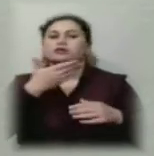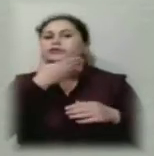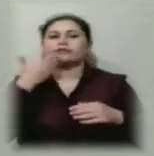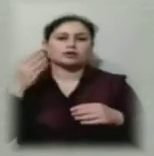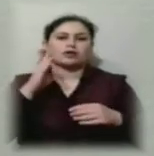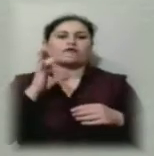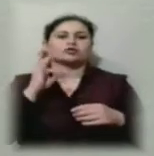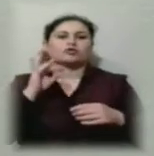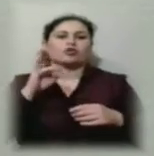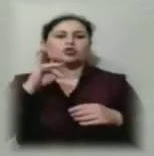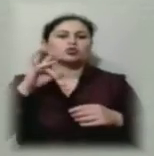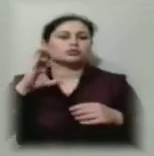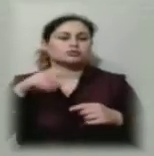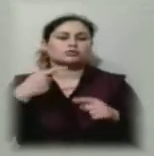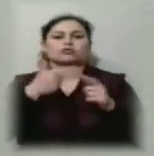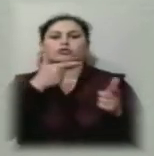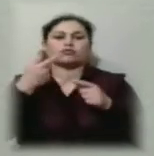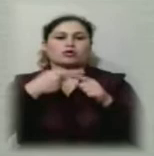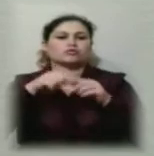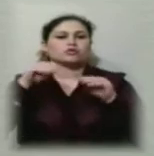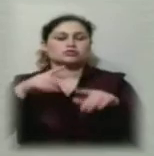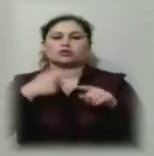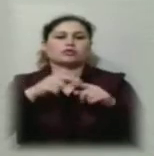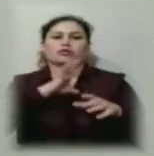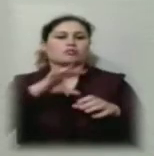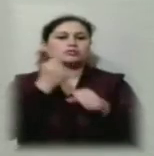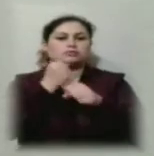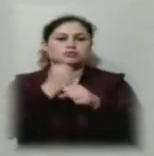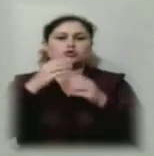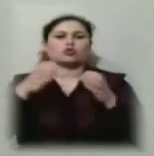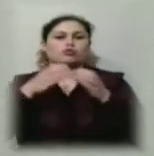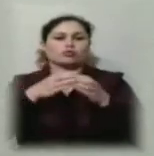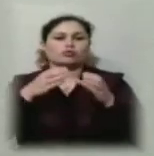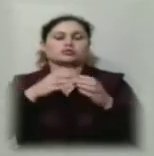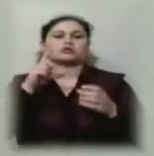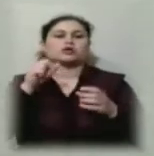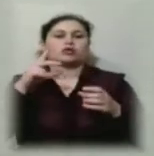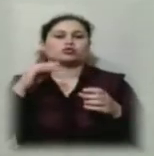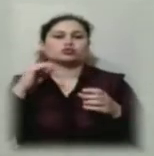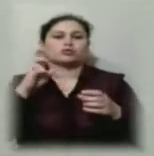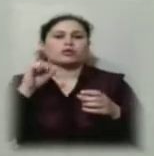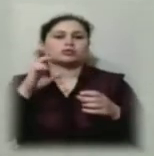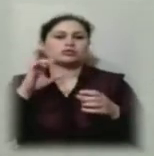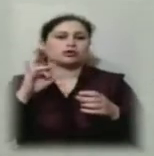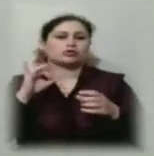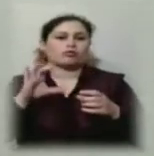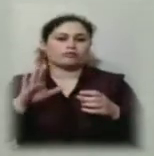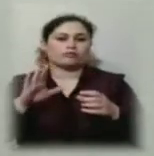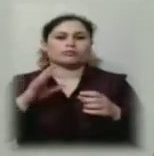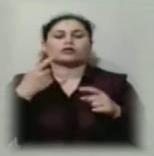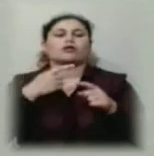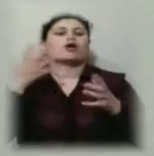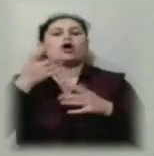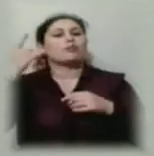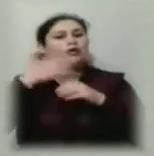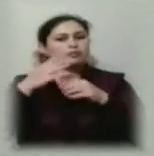для підготовки цього рішення не було створено групи з залученням банкірів, які розуміються, що і в